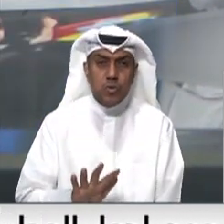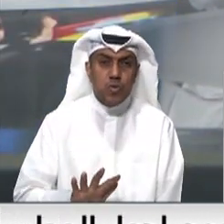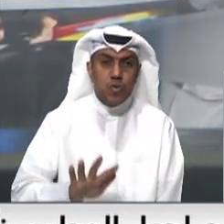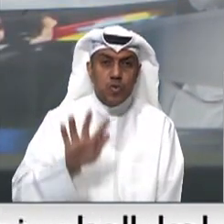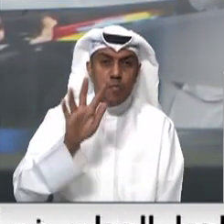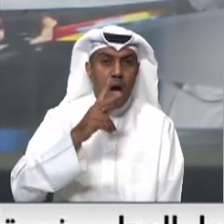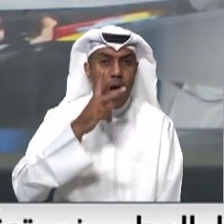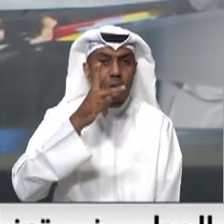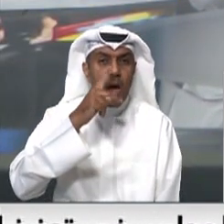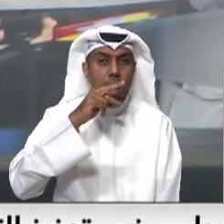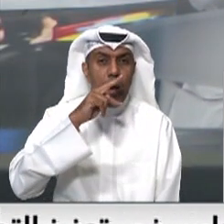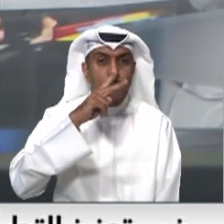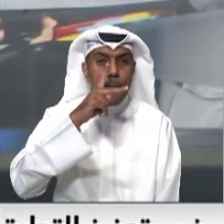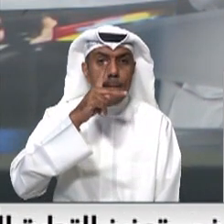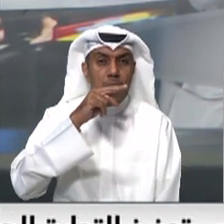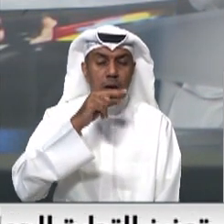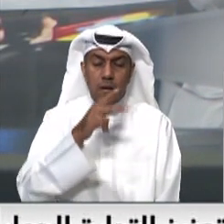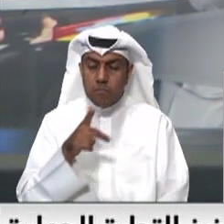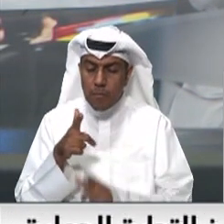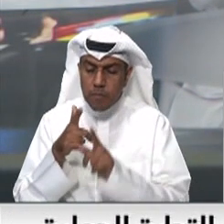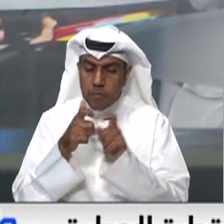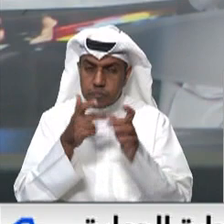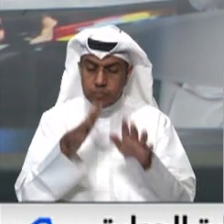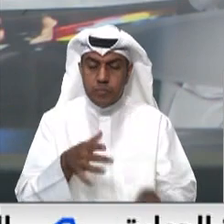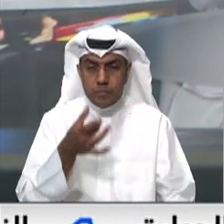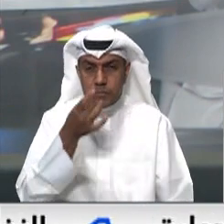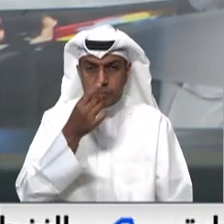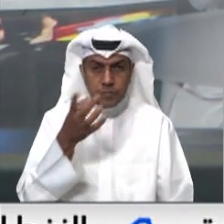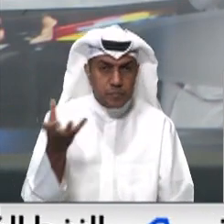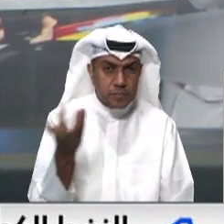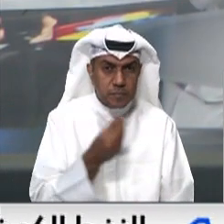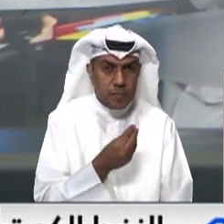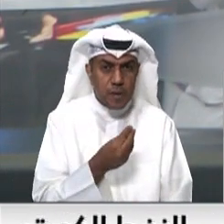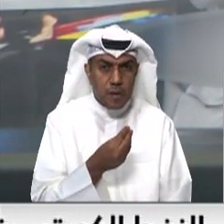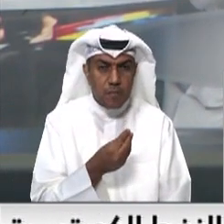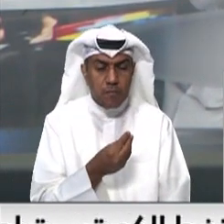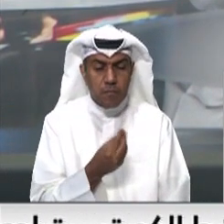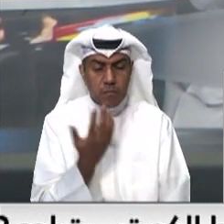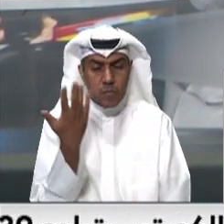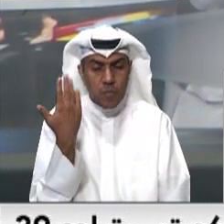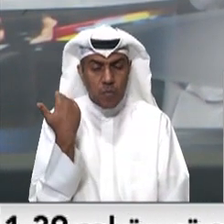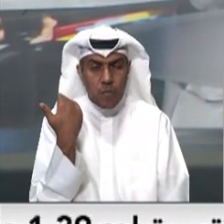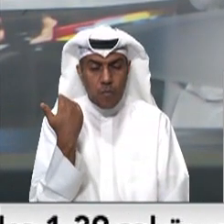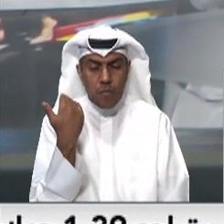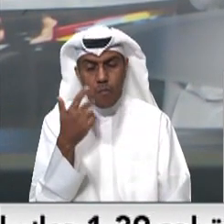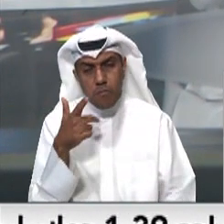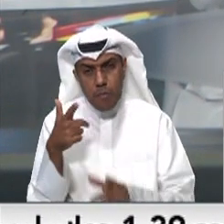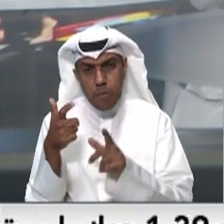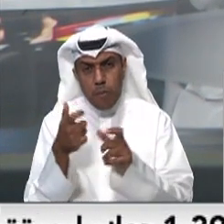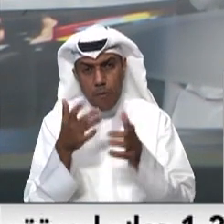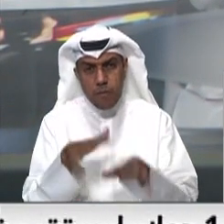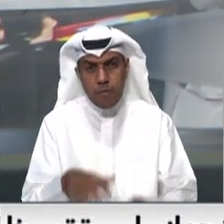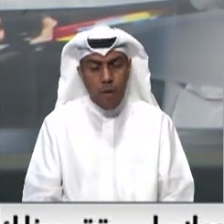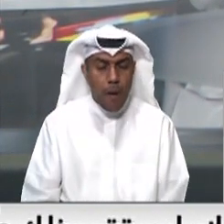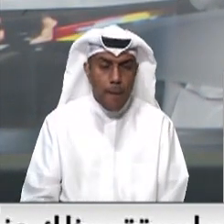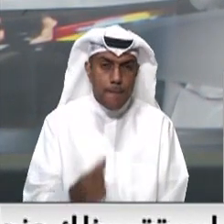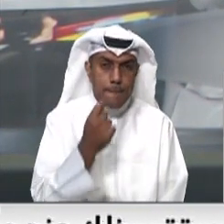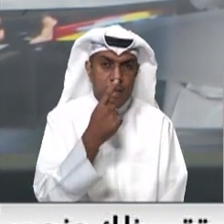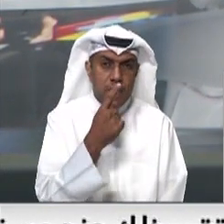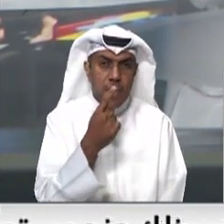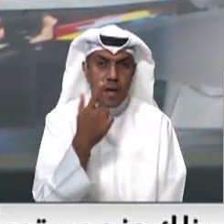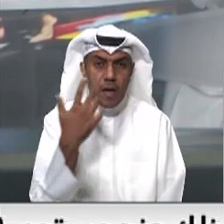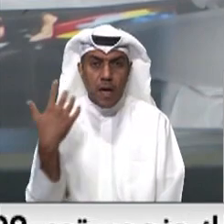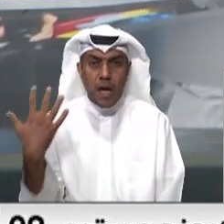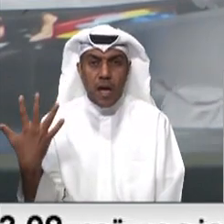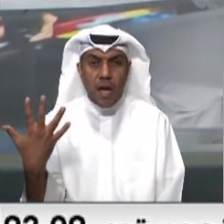الله، لترتفع حصيلة الشهداء في الضفة الغربية منذ أسابيع من الشهر الجاري إلى 105